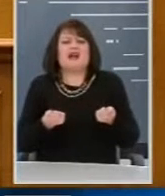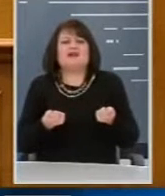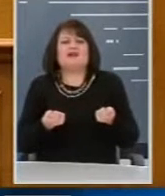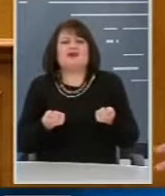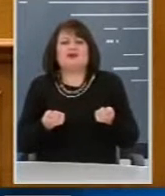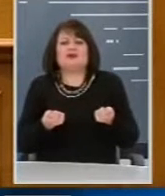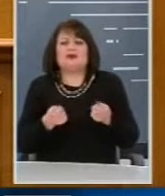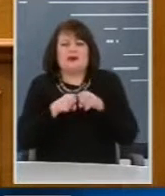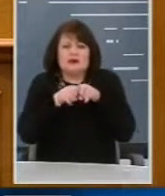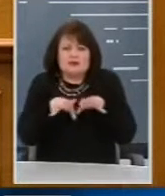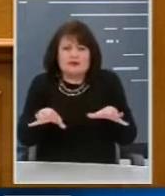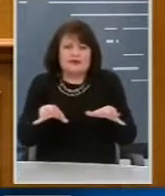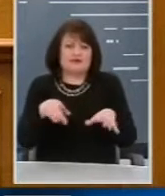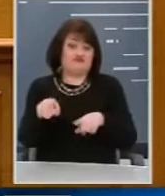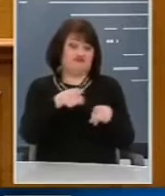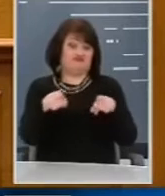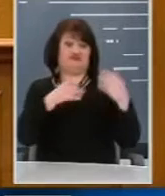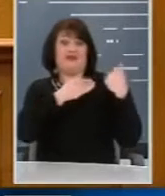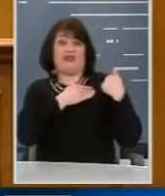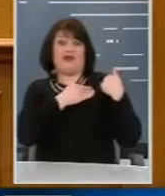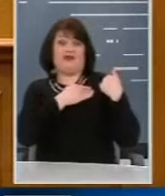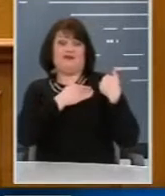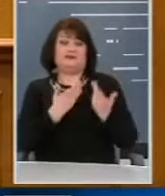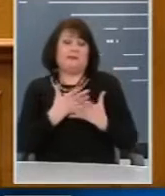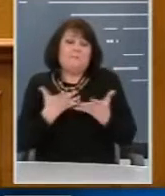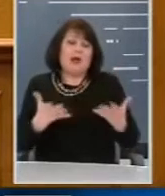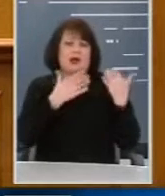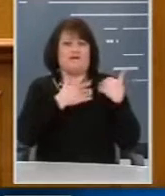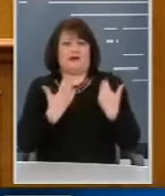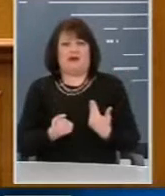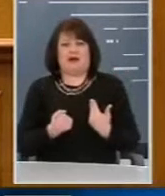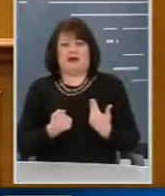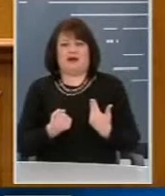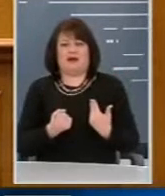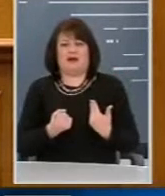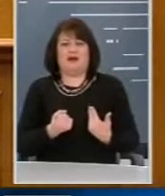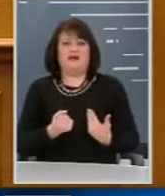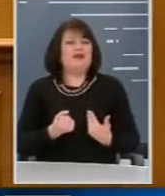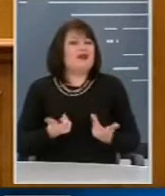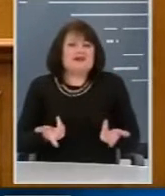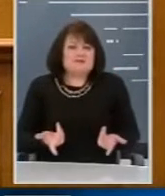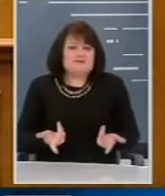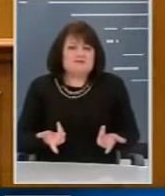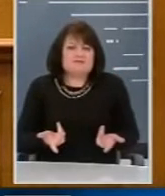να διαχέουν την ευθύνη. Και υπάρχει μια τεράστια ευθύνη και μάλιστα ακαταλόγιστη.